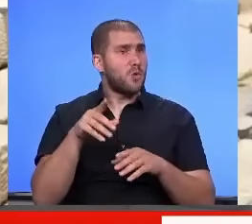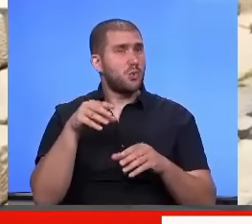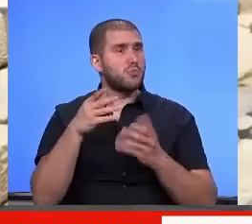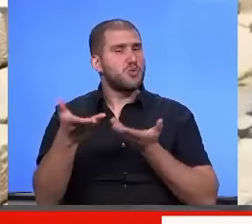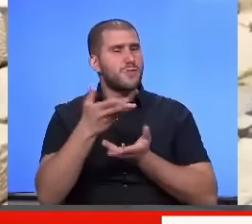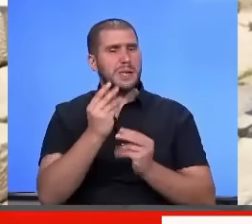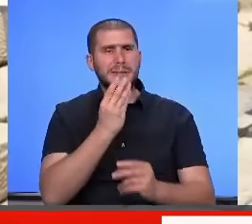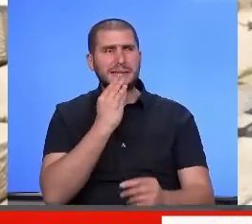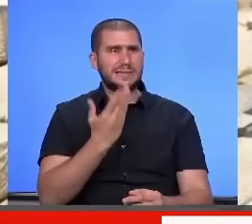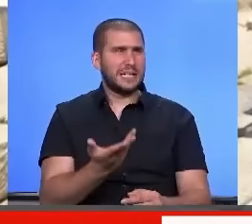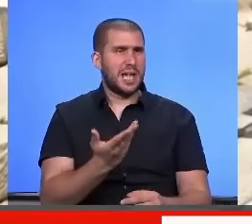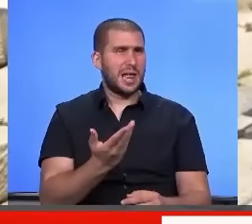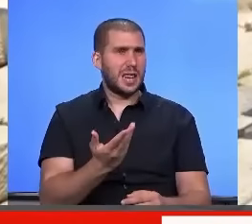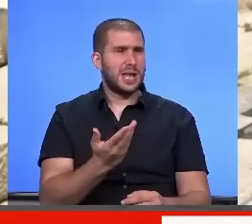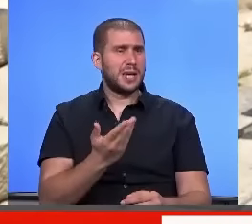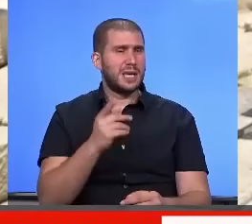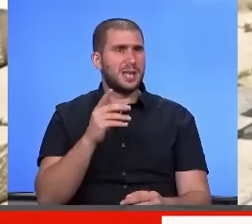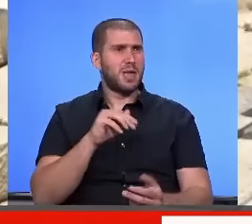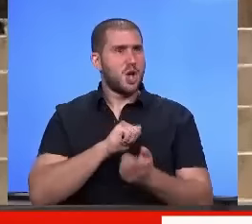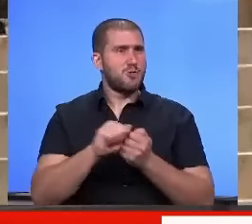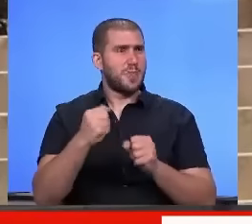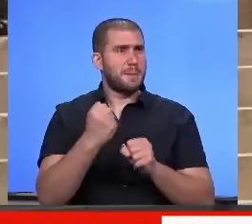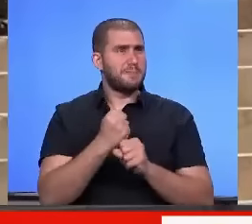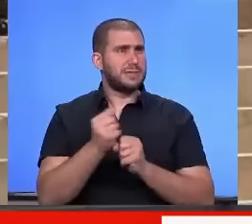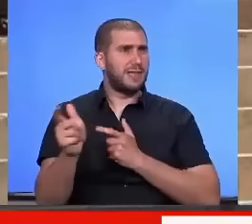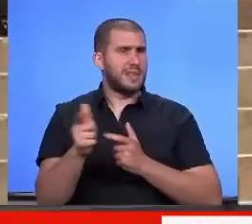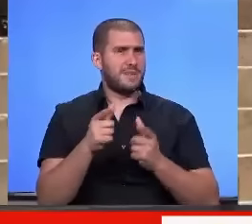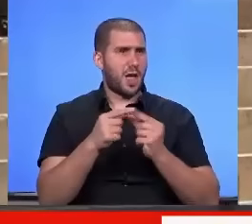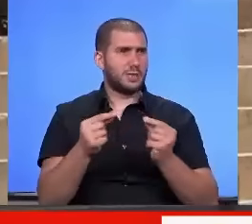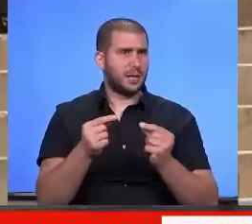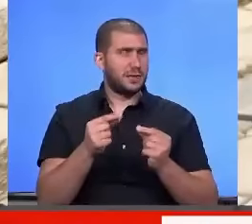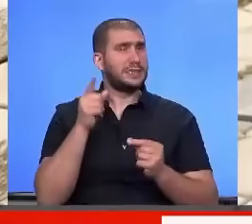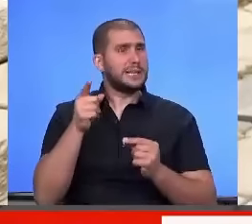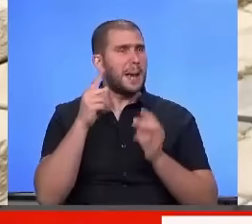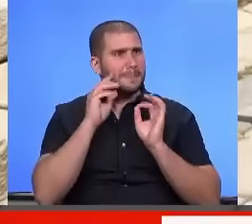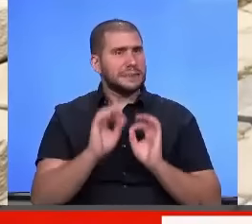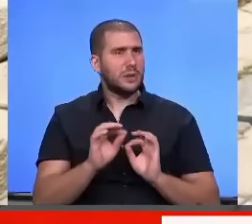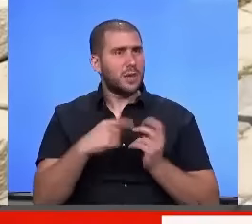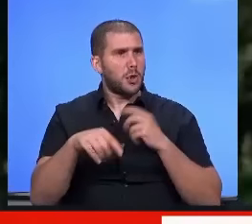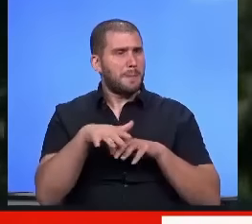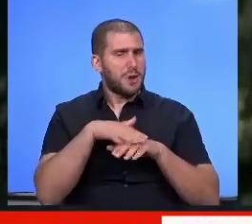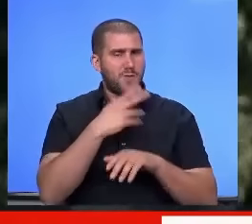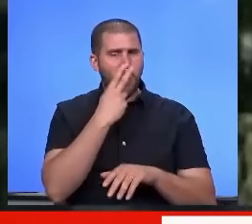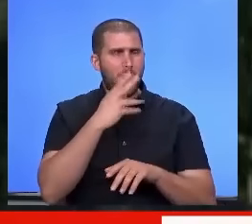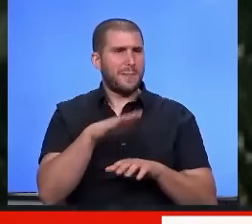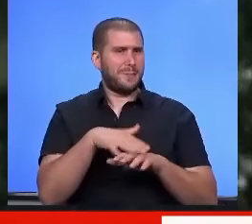مع إسرائيل في الإبادة والمجازر في غزة. هذا واقع احنا حاسينه وشايفينه ولامسينه.